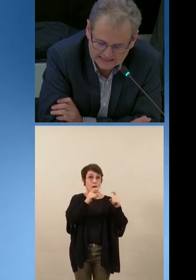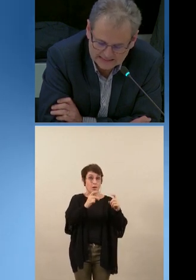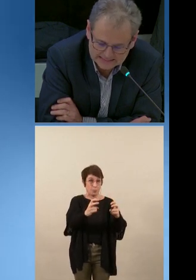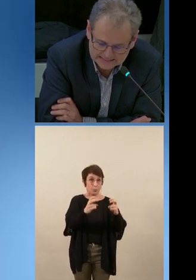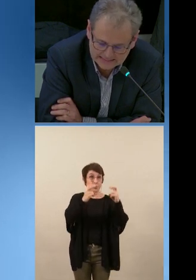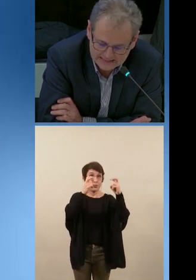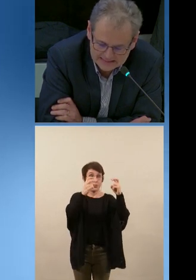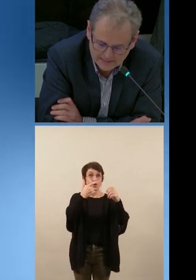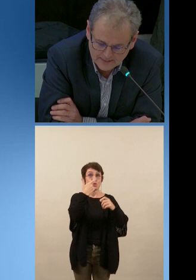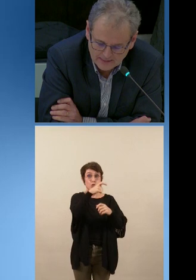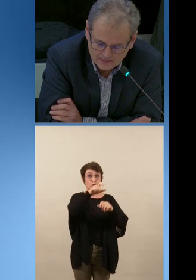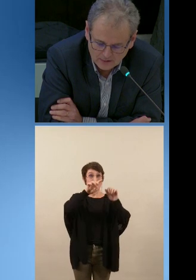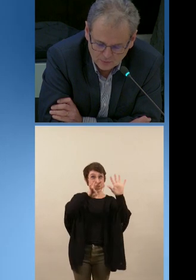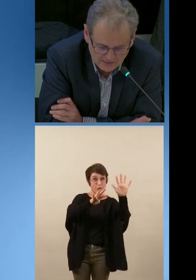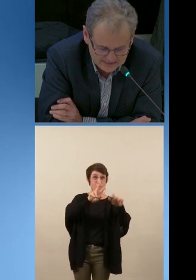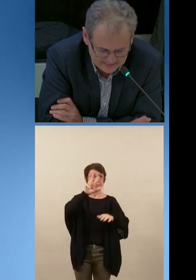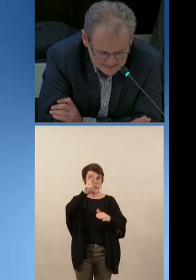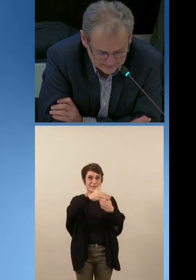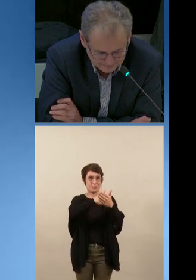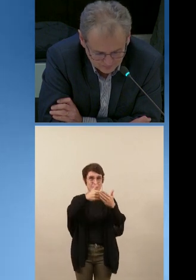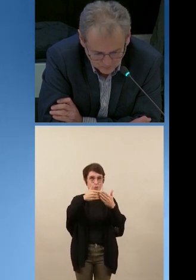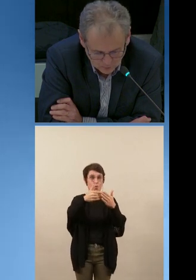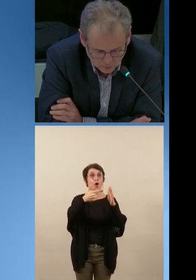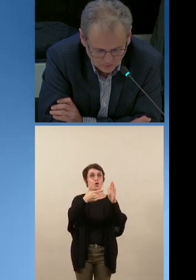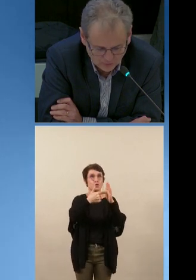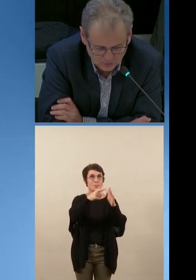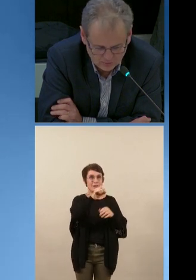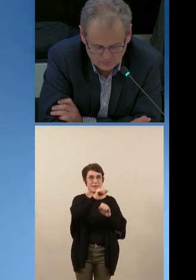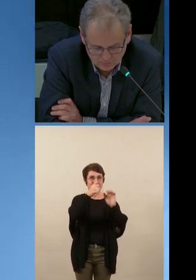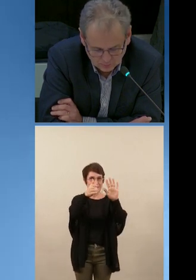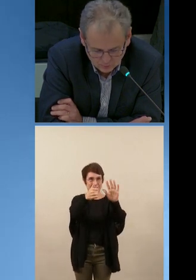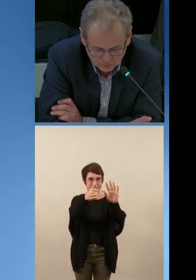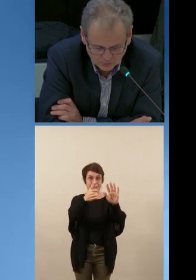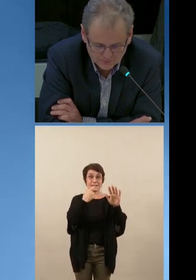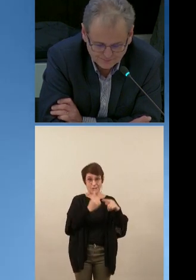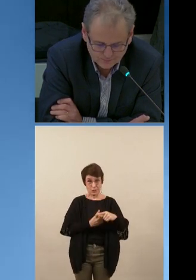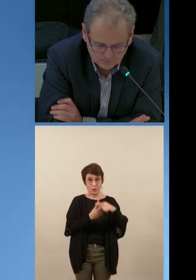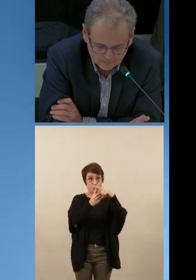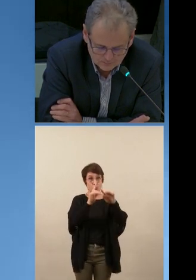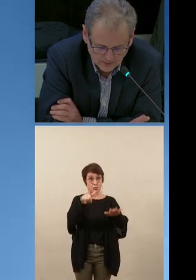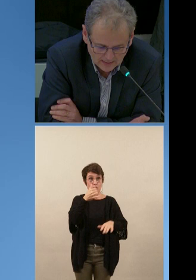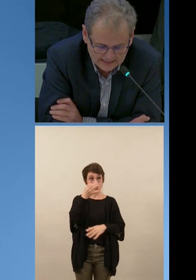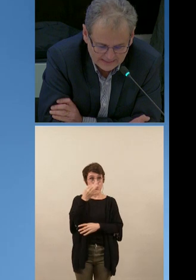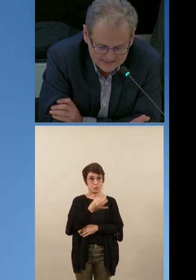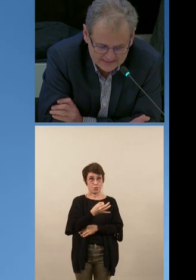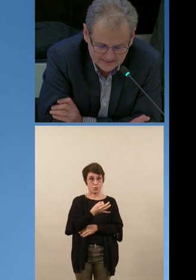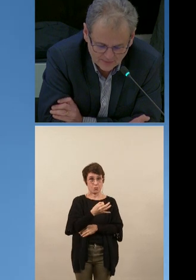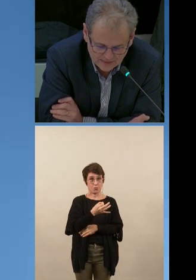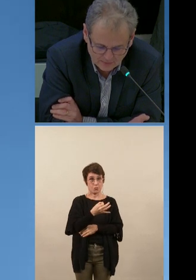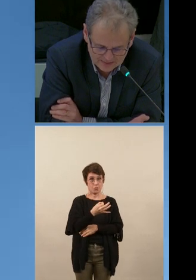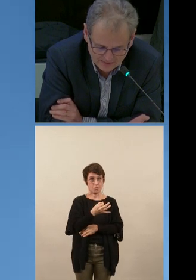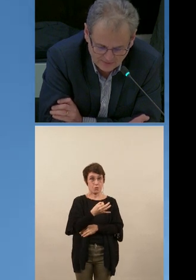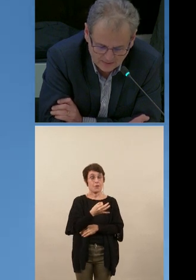28 13 en 2026 une hausse de 11 % la capacité de